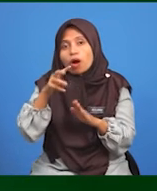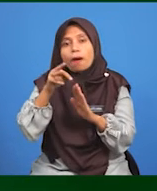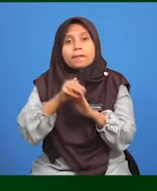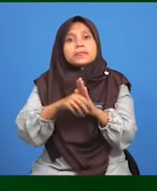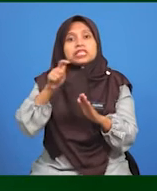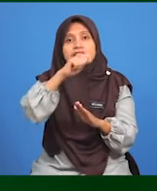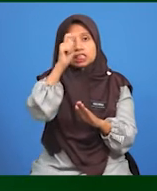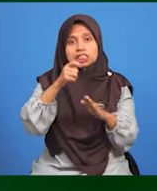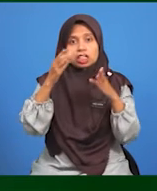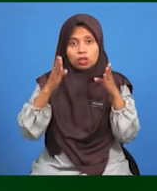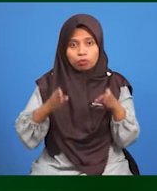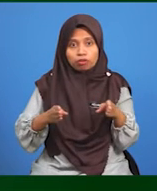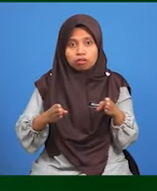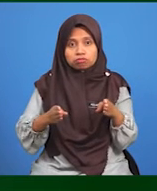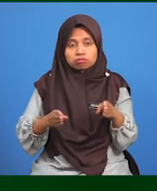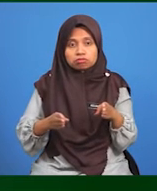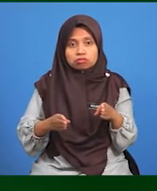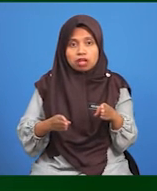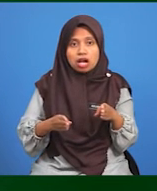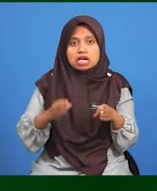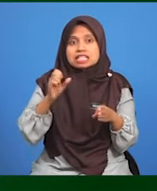menanyakan orang sesuatu